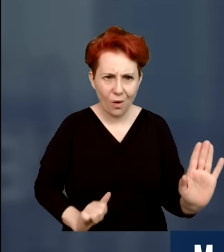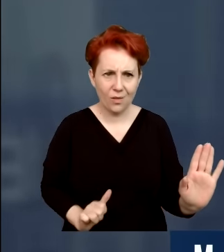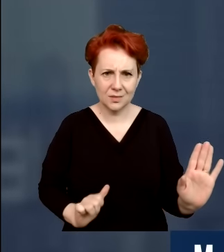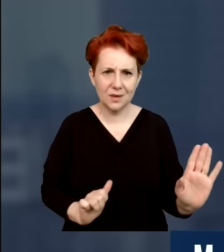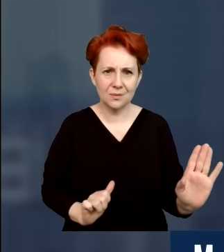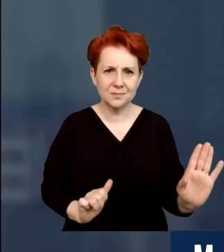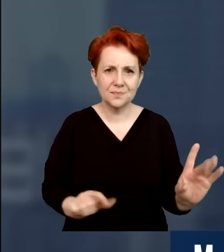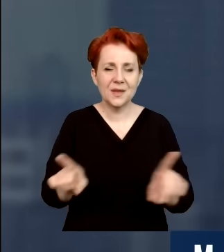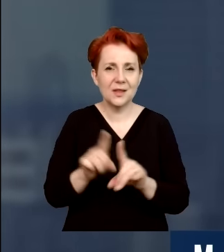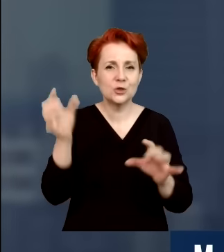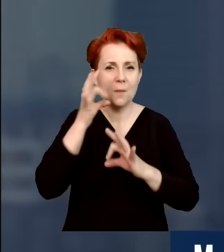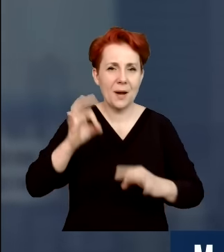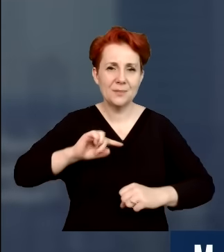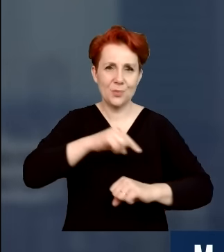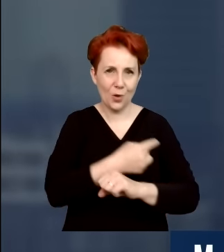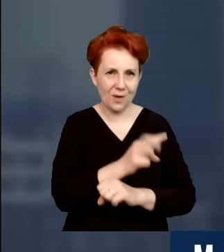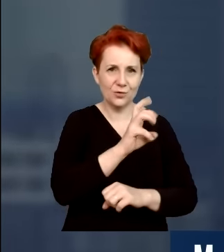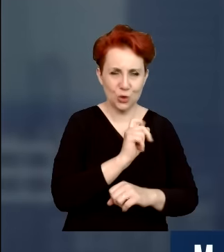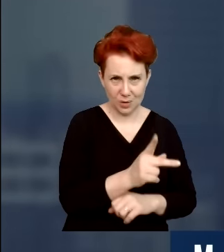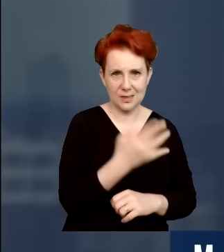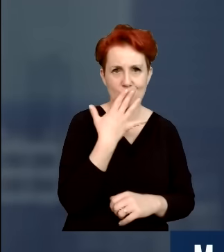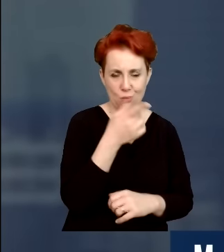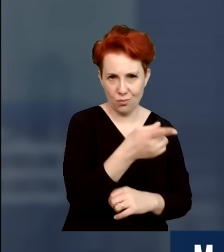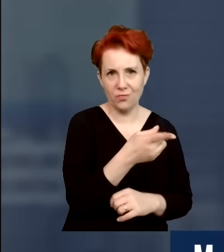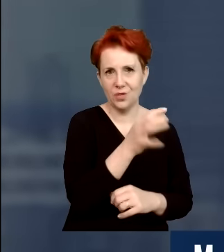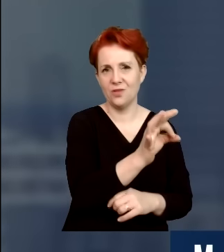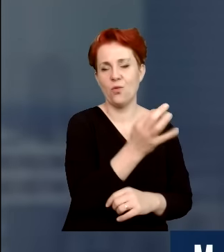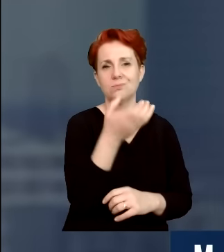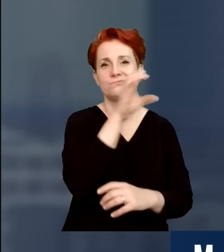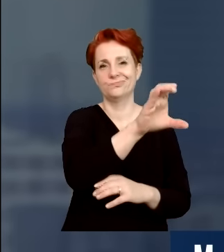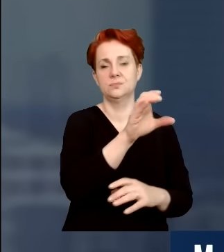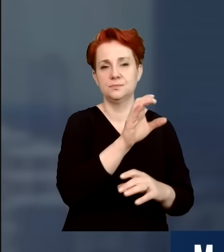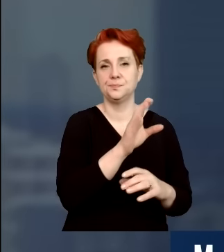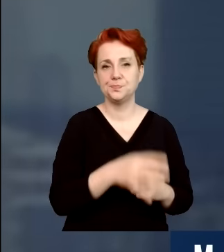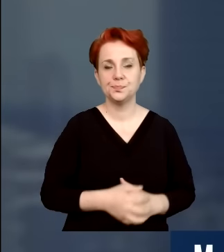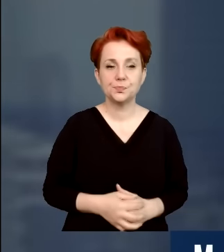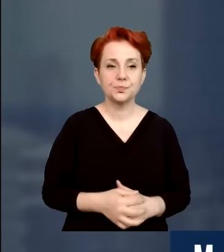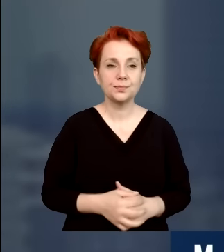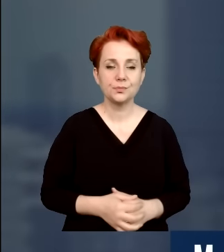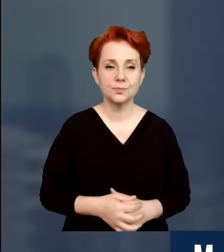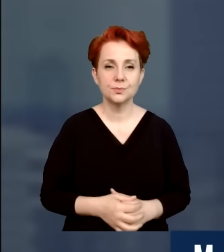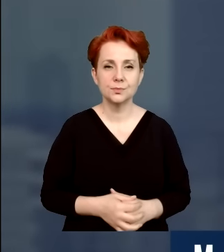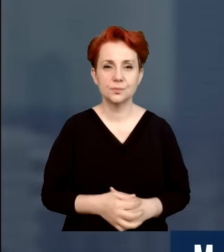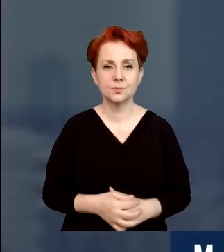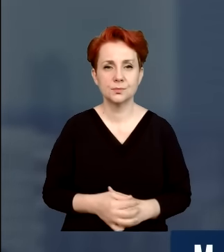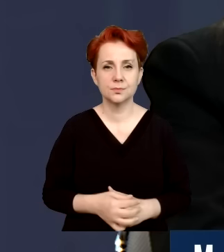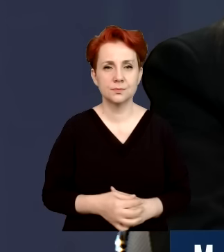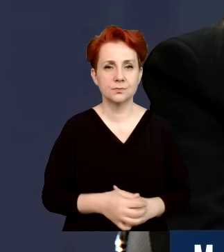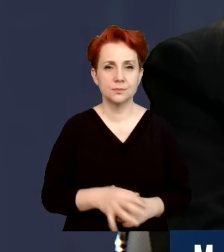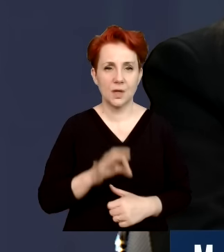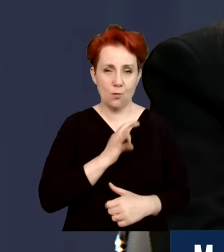pani prokurator wspomnianej Wrzosek. Wpisy w tej sprawie się pojawiały, co już w mojej